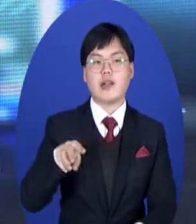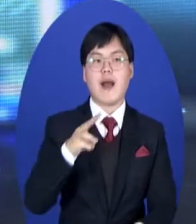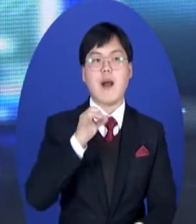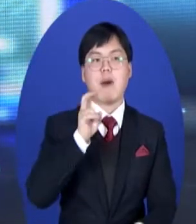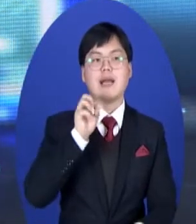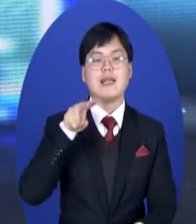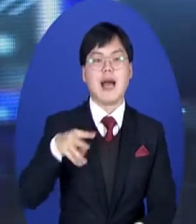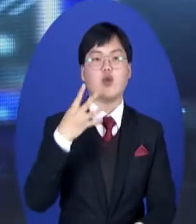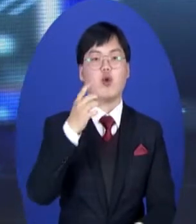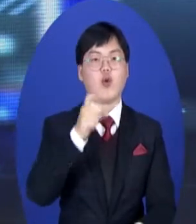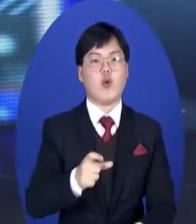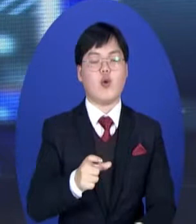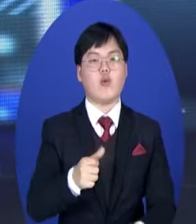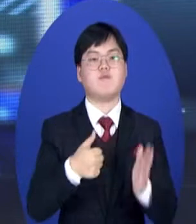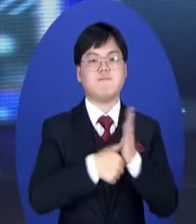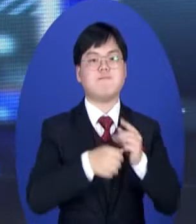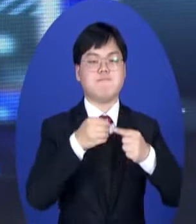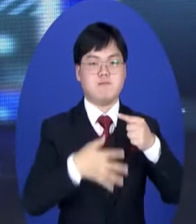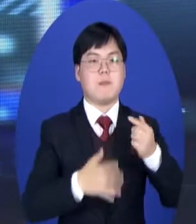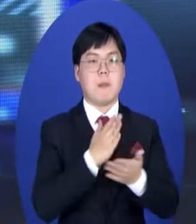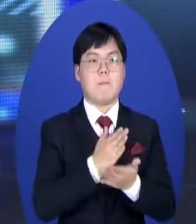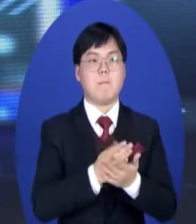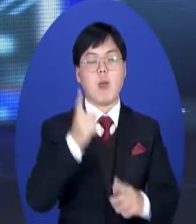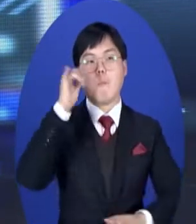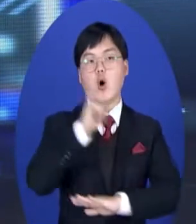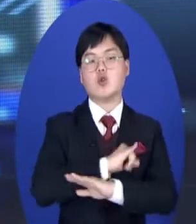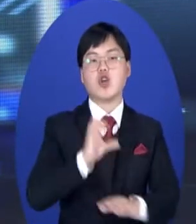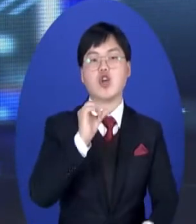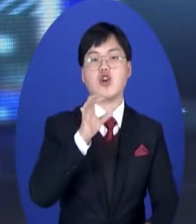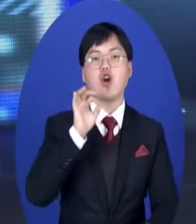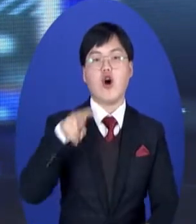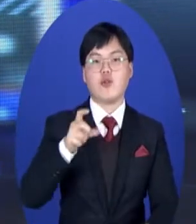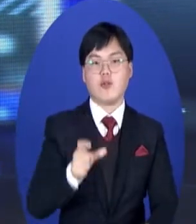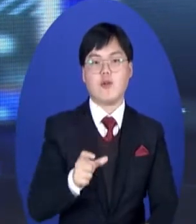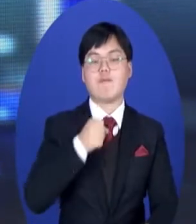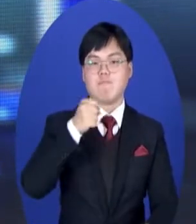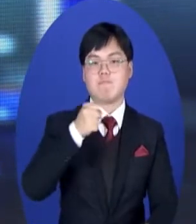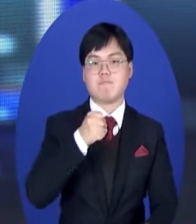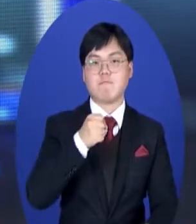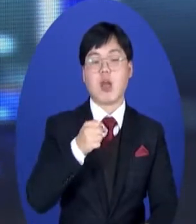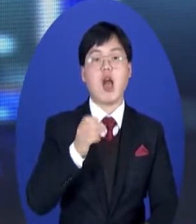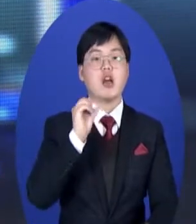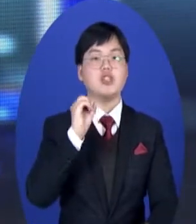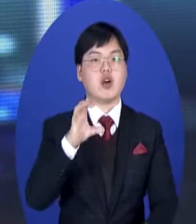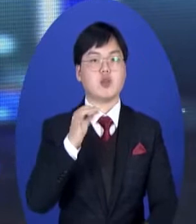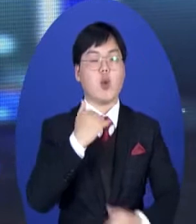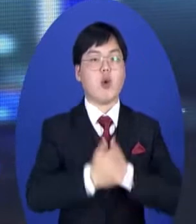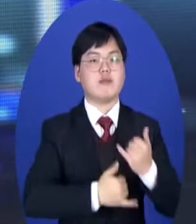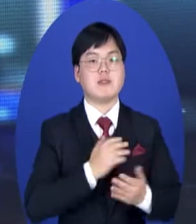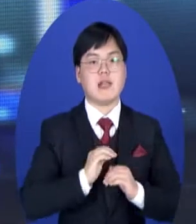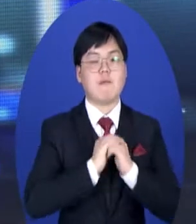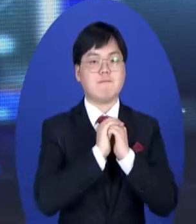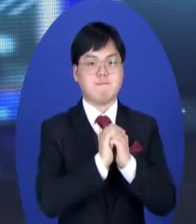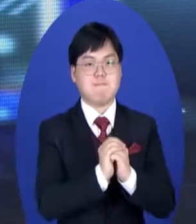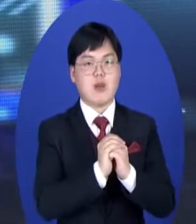бүртгэгдэн батламжлагдсан байдаг. За бид энэ удаад Монгол Улсын тэргүүн зэргийн ерөөлч мөнх жаргалын тухай сурулж ирсэн юм а. Тэрээр ёс уламжлалаа дийдлэн бит бус өв